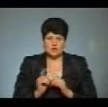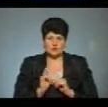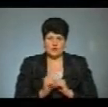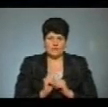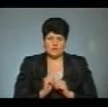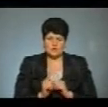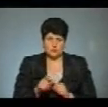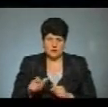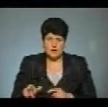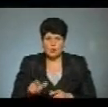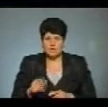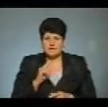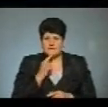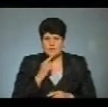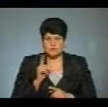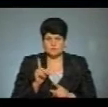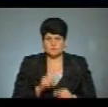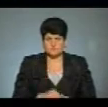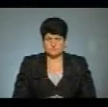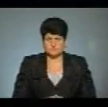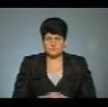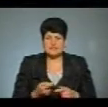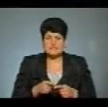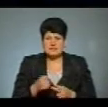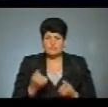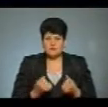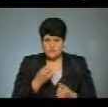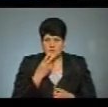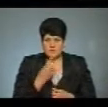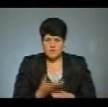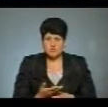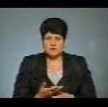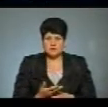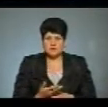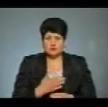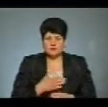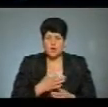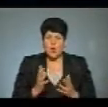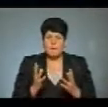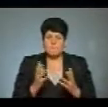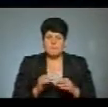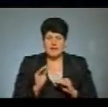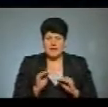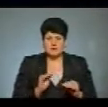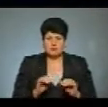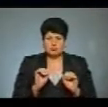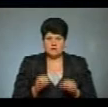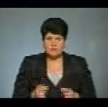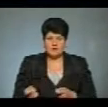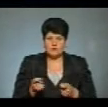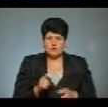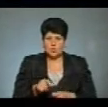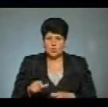пацієнтів. Люди, яким важко пересуватися. Даний автомобіль, ви бачили, обладнаний можливістю перевозити